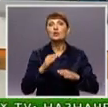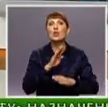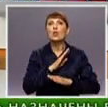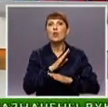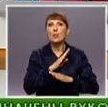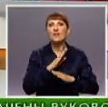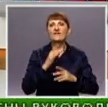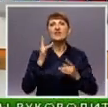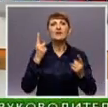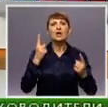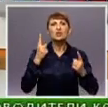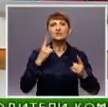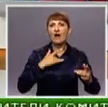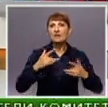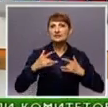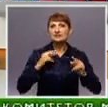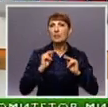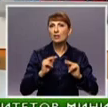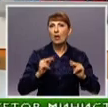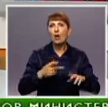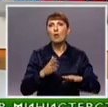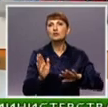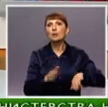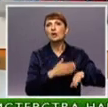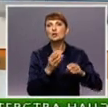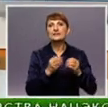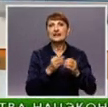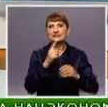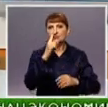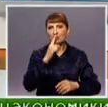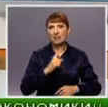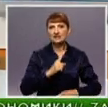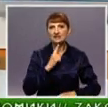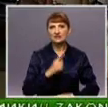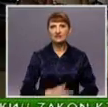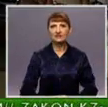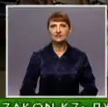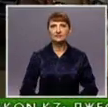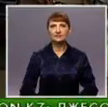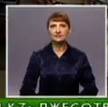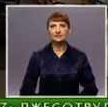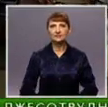из жизни выдающегося артиста и педагога прошло 10 месяцев.